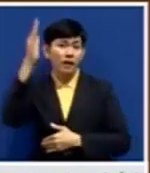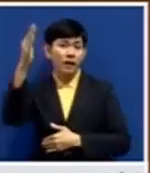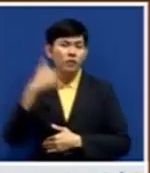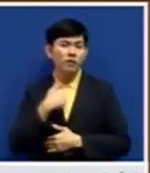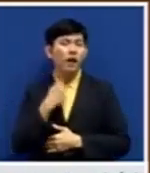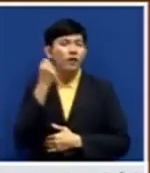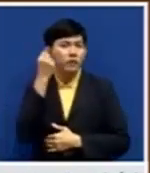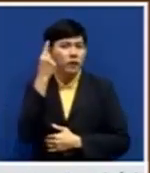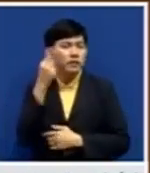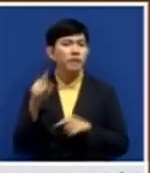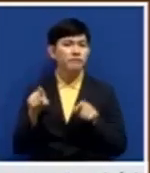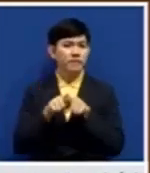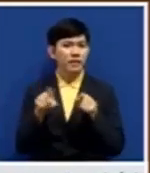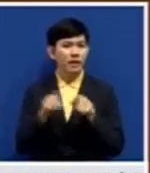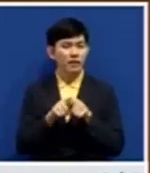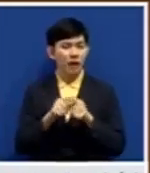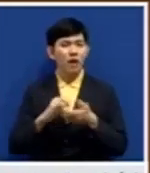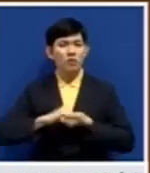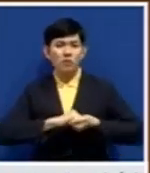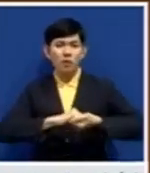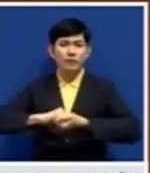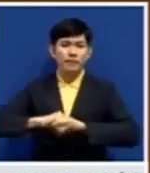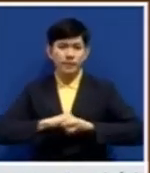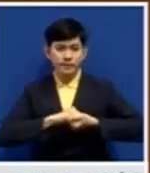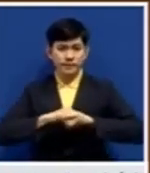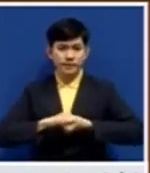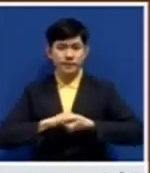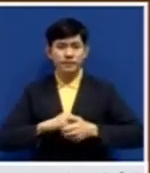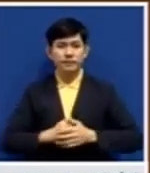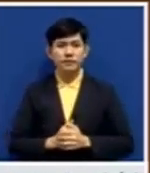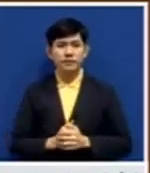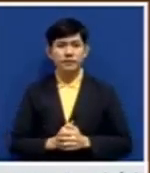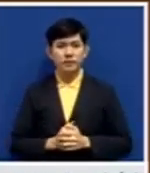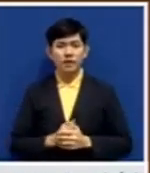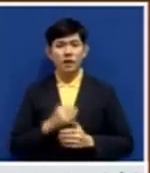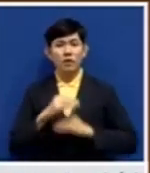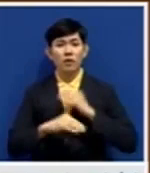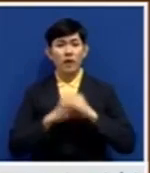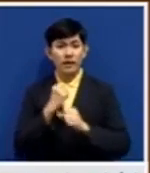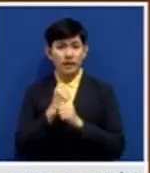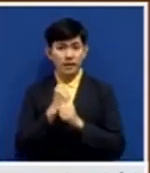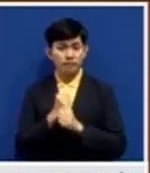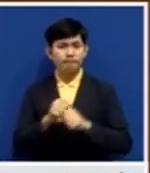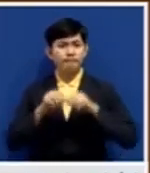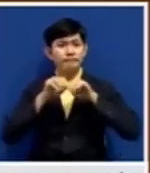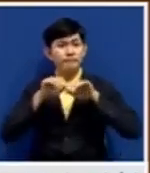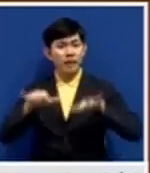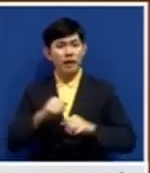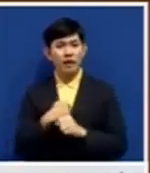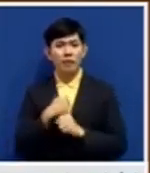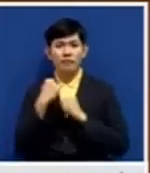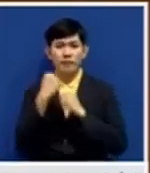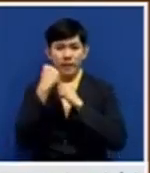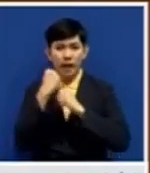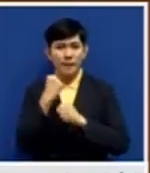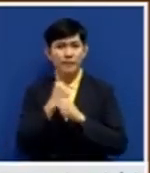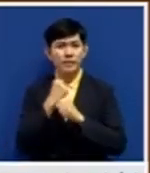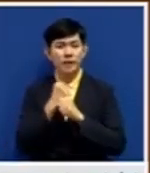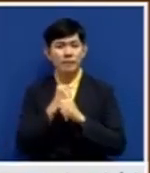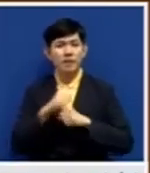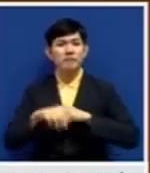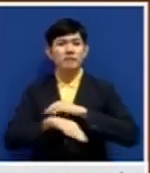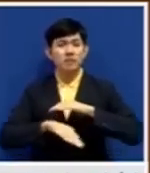กันมากขึ้นร่วมมือกันมากขึ้นฉะนั้นทุกโครงการที่ออกมาเราพยายามทำเพื่อปูรากฐ